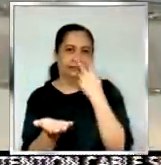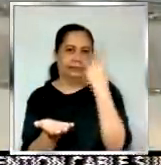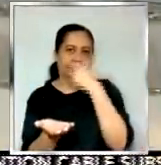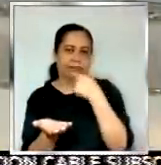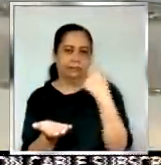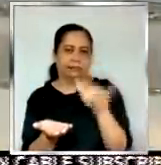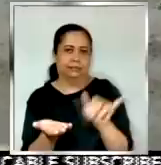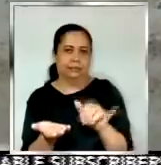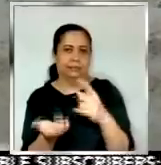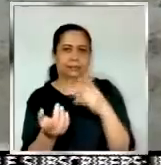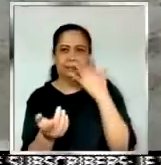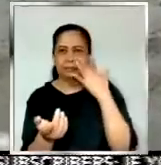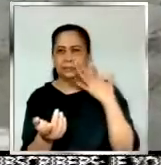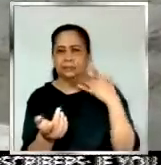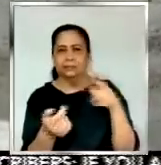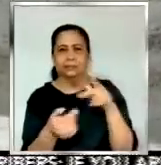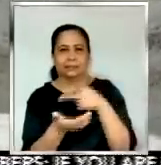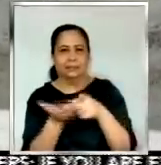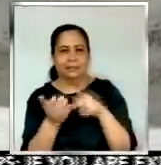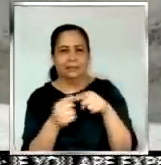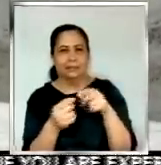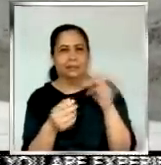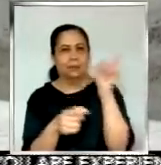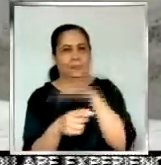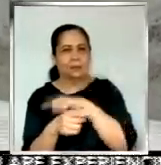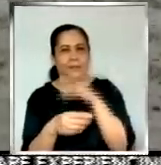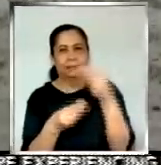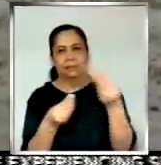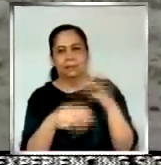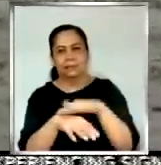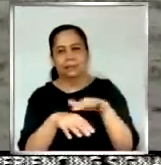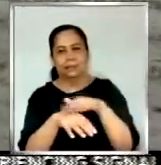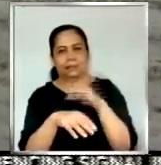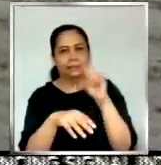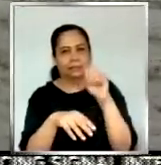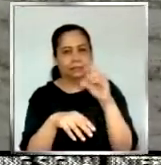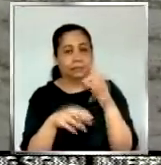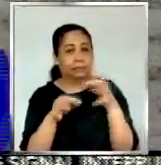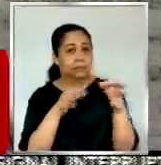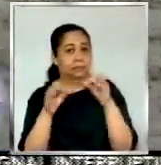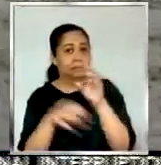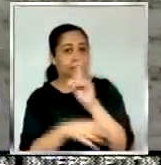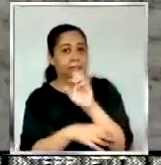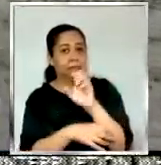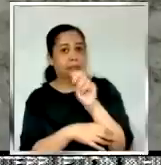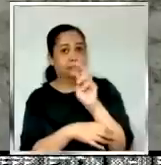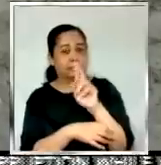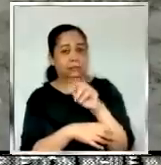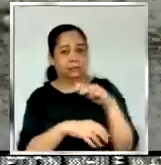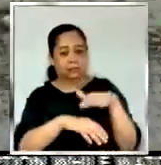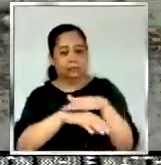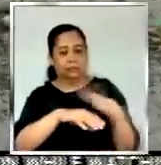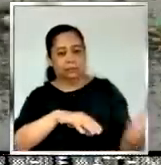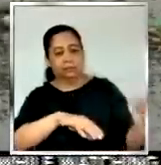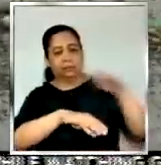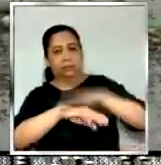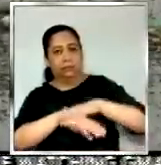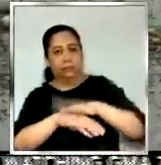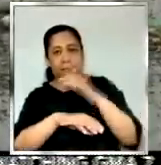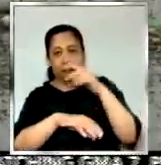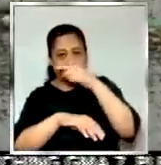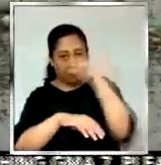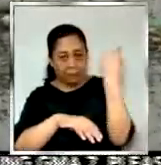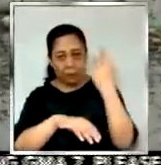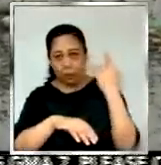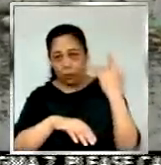Nangitim na ang bahaging ito ng artificial sand. Paliwanag ng DENR, pumaibabaw ang orihinal na itim na buhangin sa artificial white sand